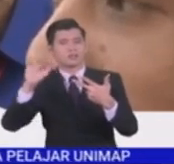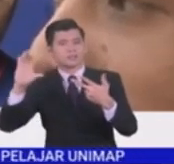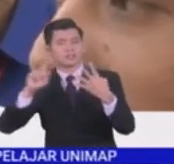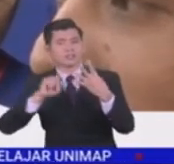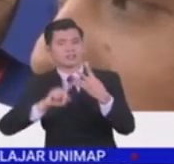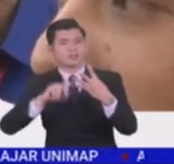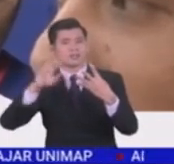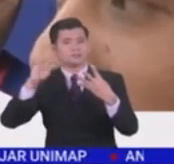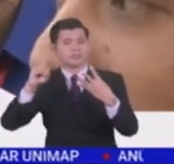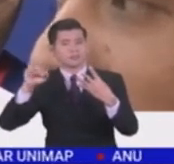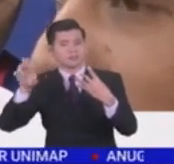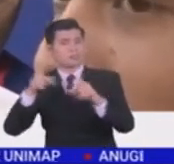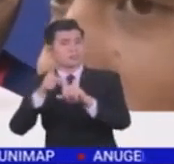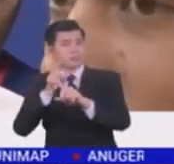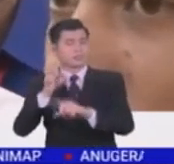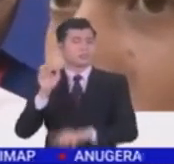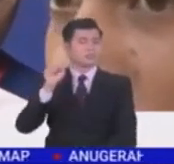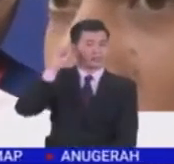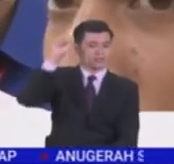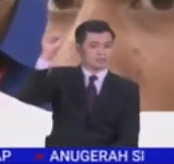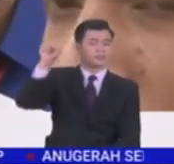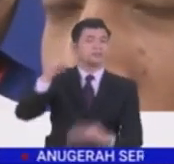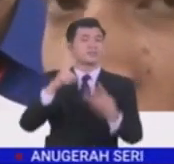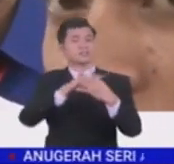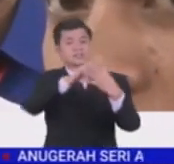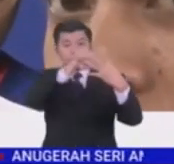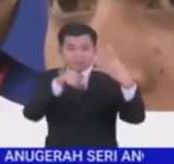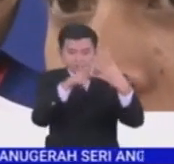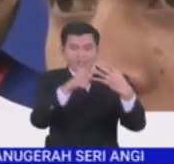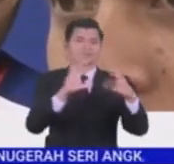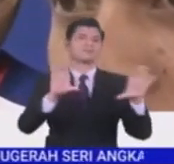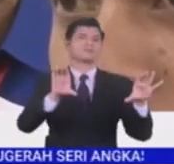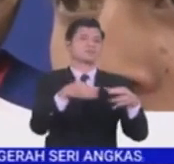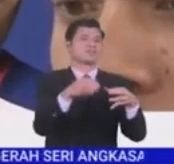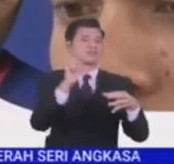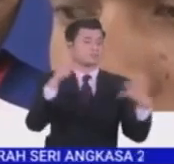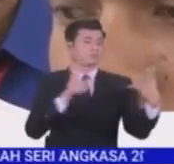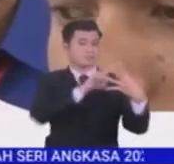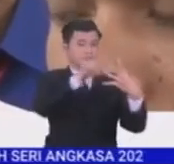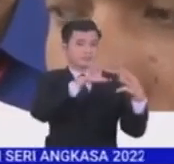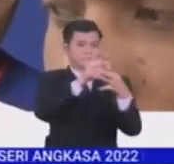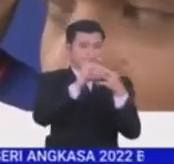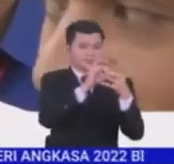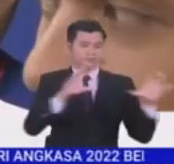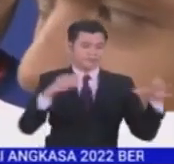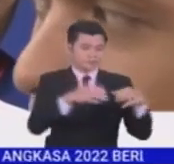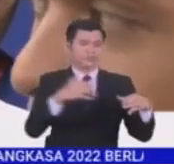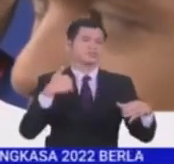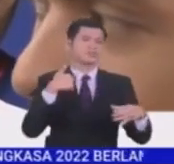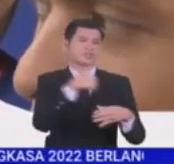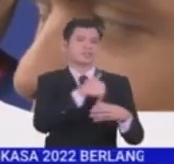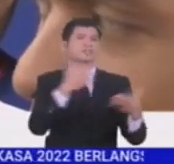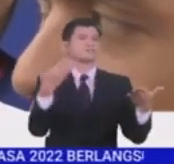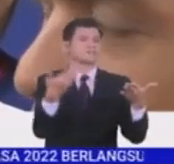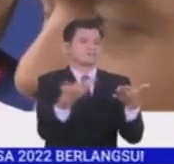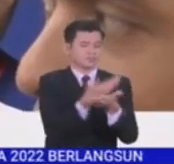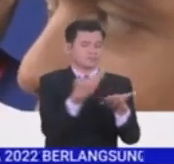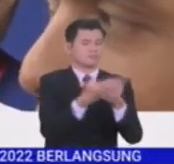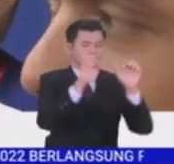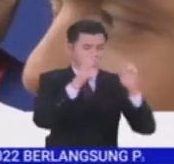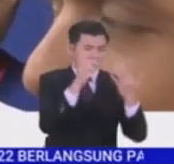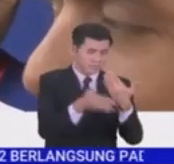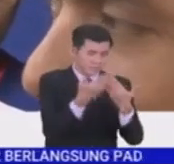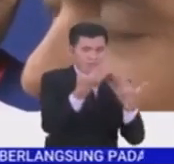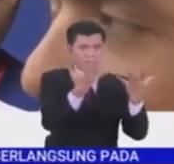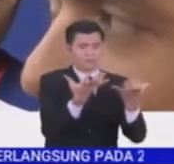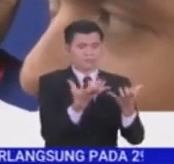Sabah. Ya. Jadi daripada Sabah. Jadi 4 saja. Jadi lebih mudah untuk kita bincang. Sekarang ini dalam proses